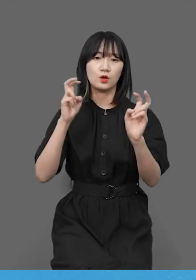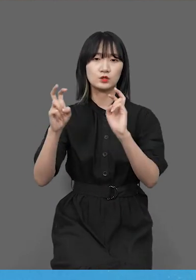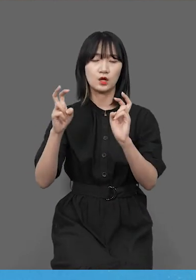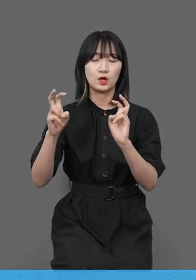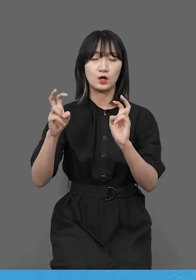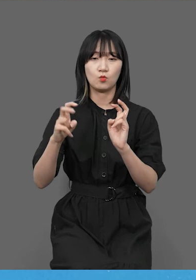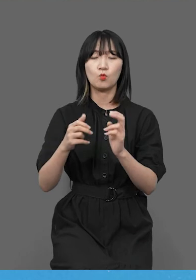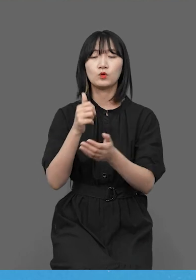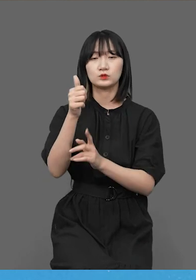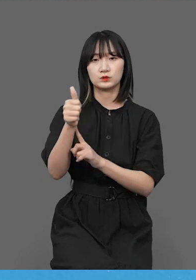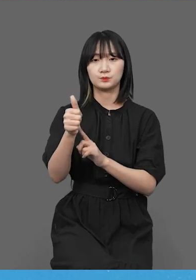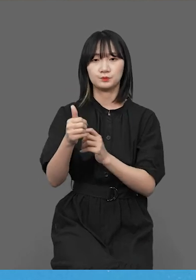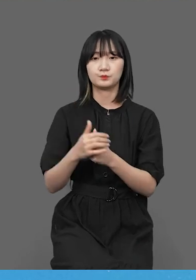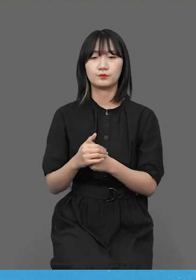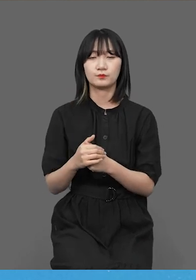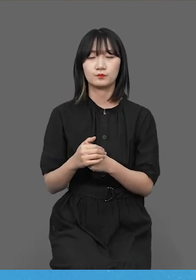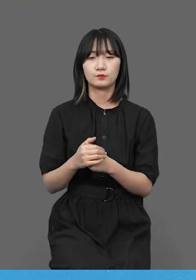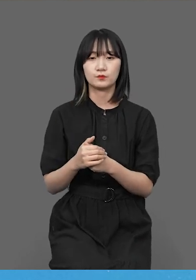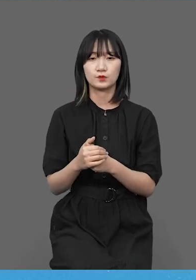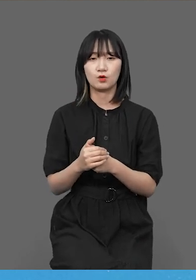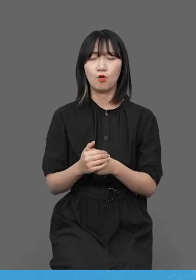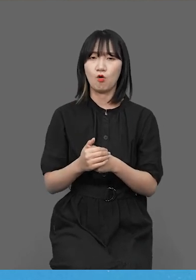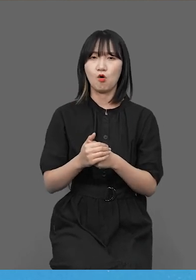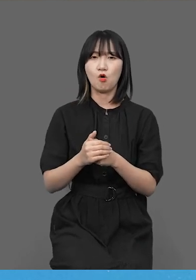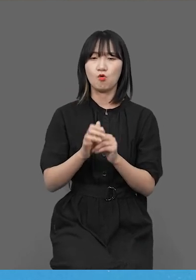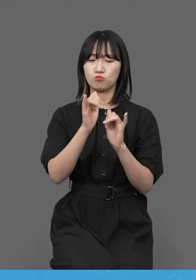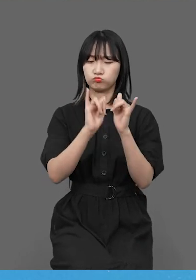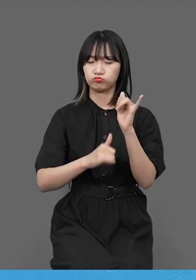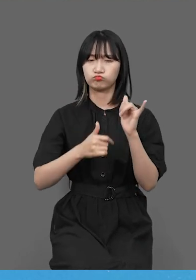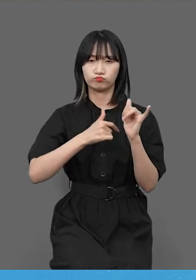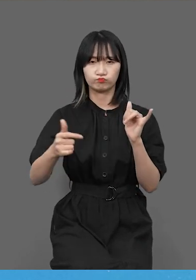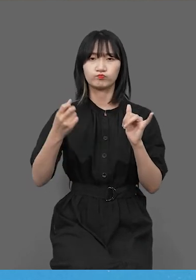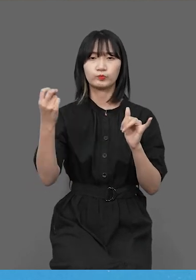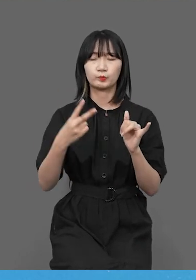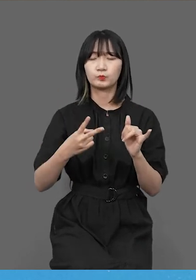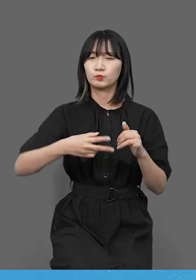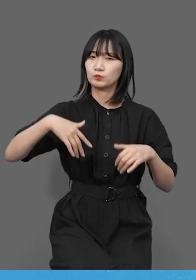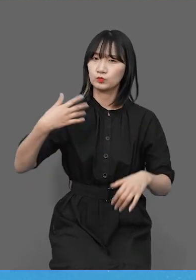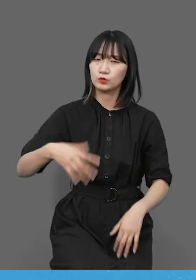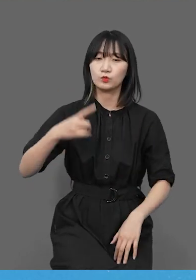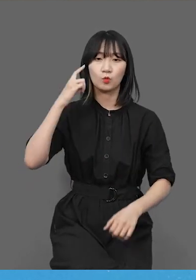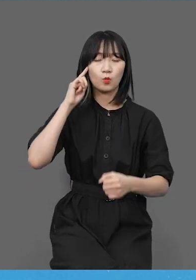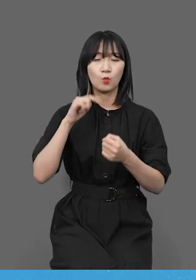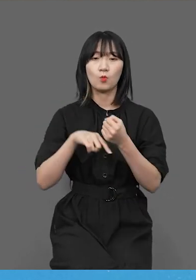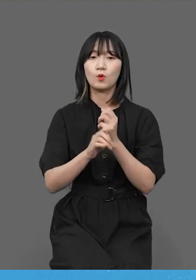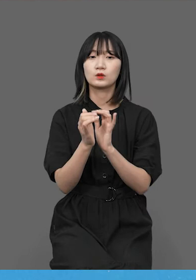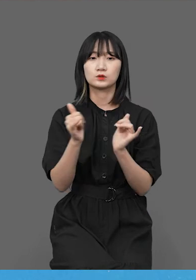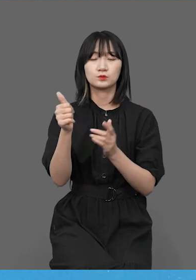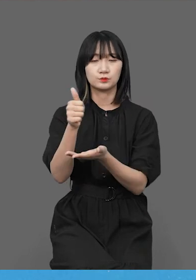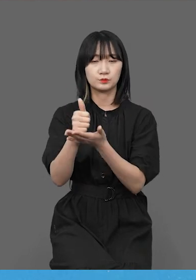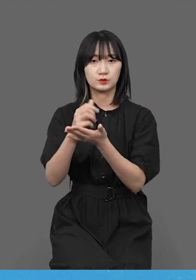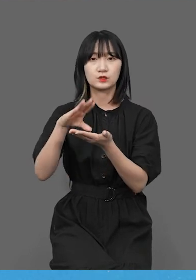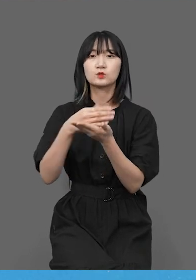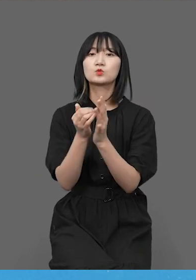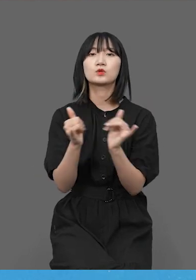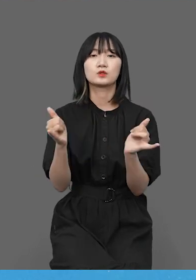저분만한 분이 없죠. 아주 업적도 많이 남기셨고요. 대단한 과학자십니다. 저분은